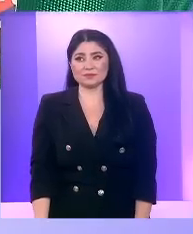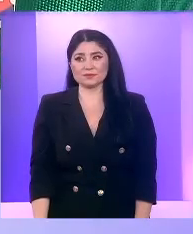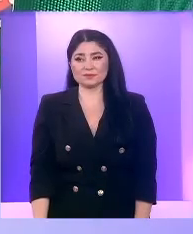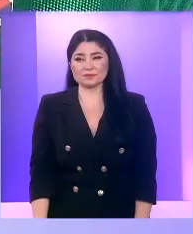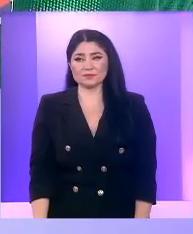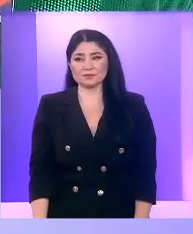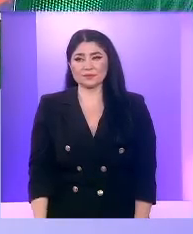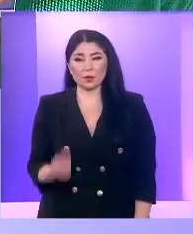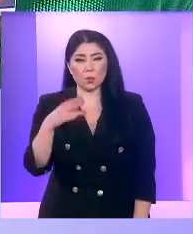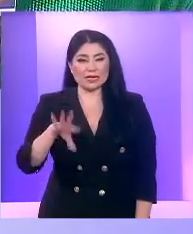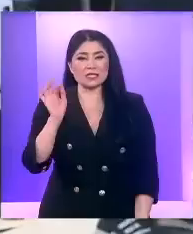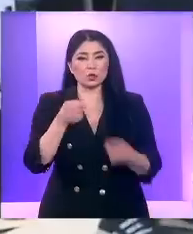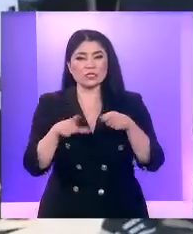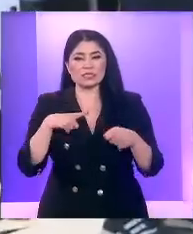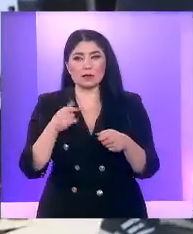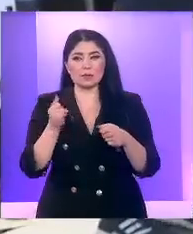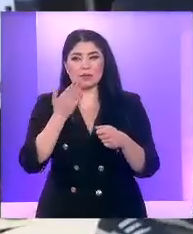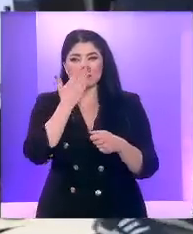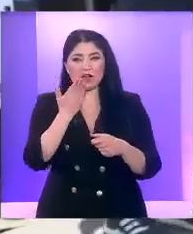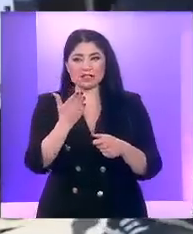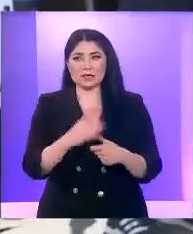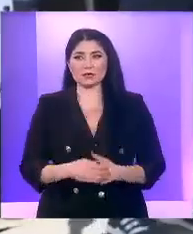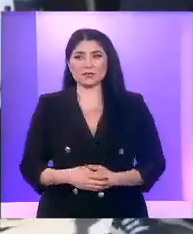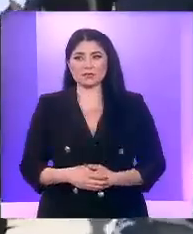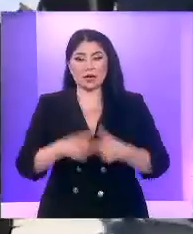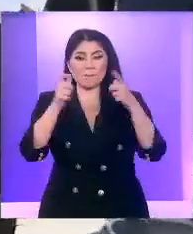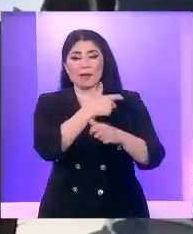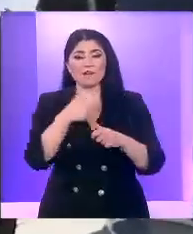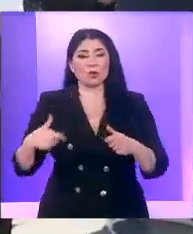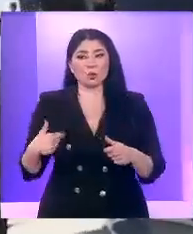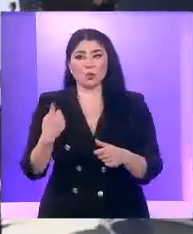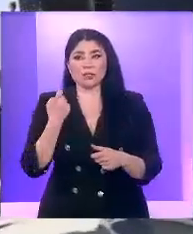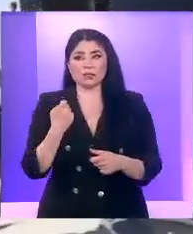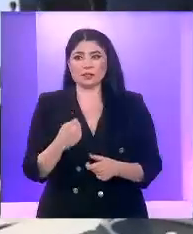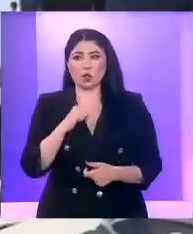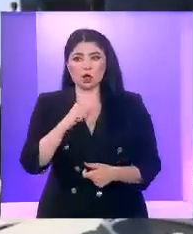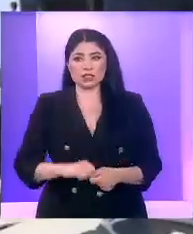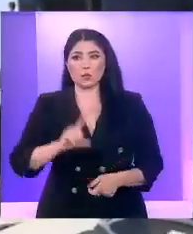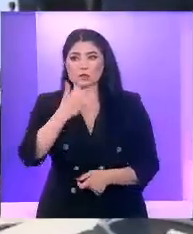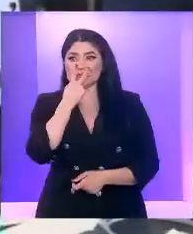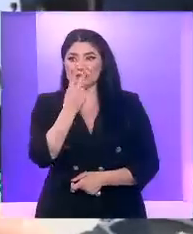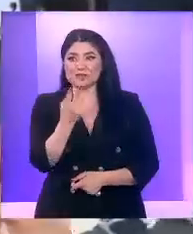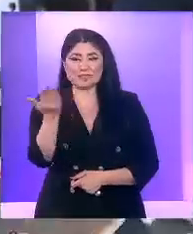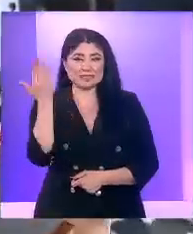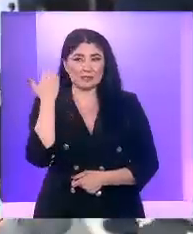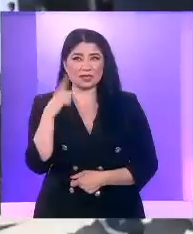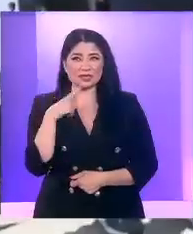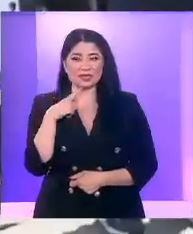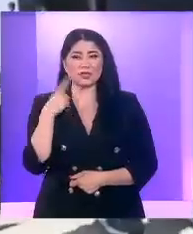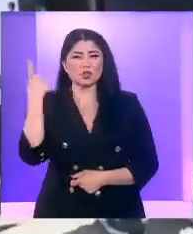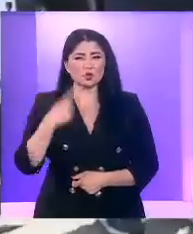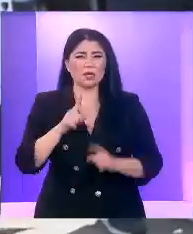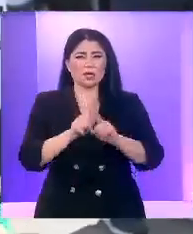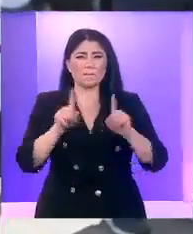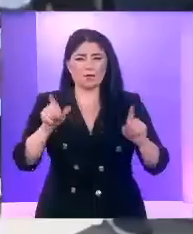Bun găsit tuturor! Ne aflăm în fața platoului din fața prefecturii Constanța și puteți vedea în spatele meu, sunt sute de